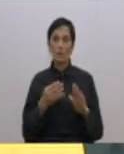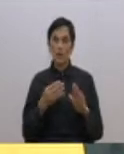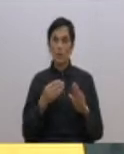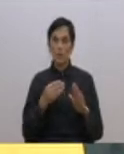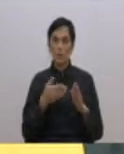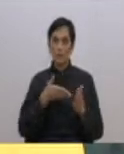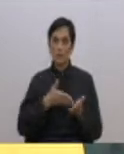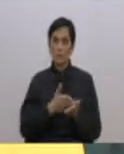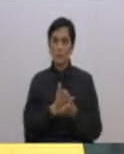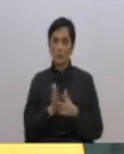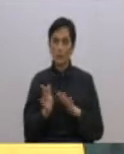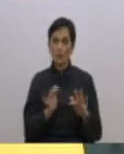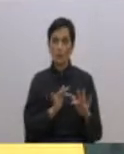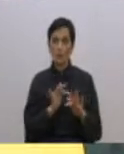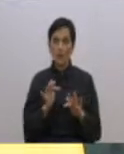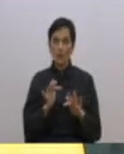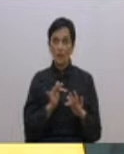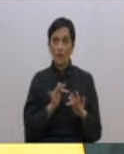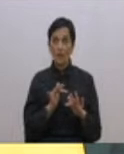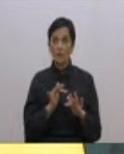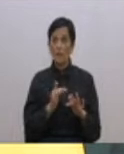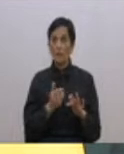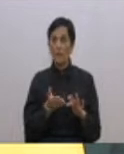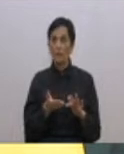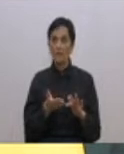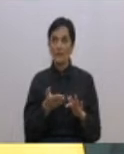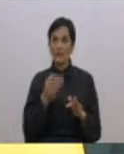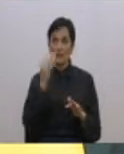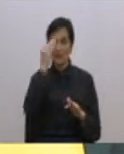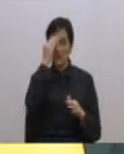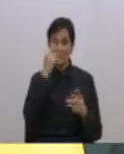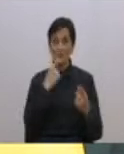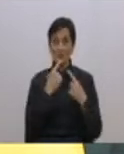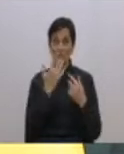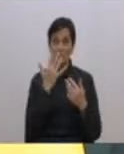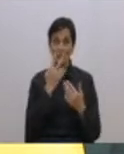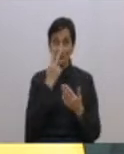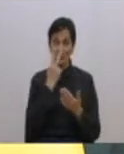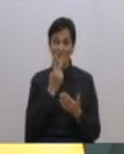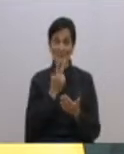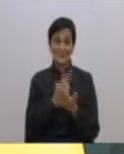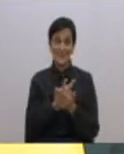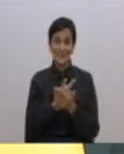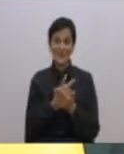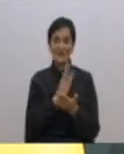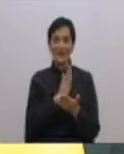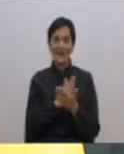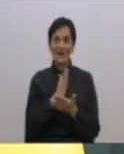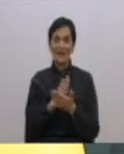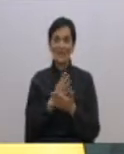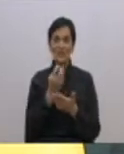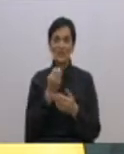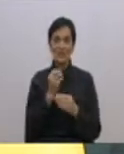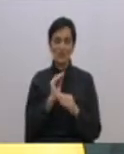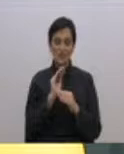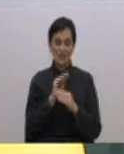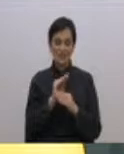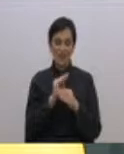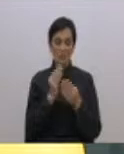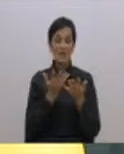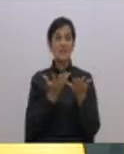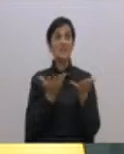დაწყება. Amaze, შეიძლება ვიმსჯელოთ და ნუ თუ დავინახავთ რომ არის ასე ვთქვათ კიდე დამატებით სივრცე